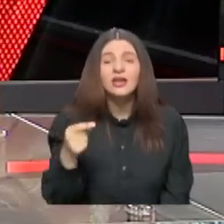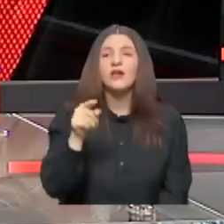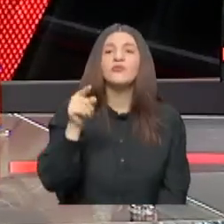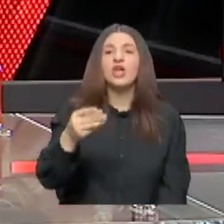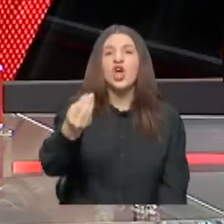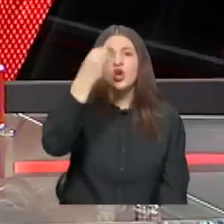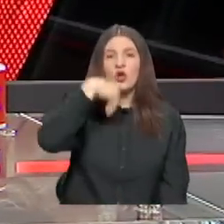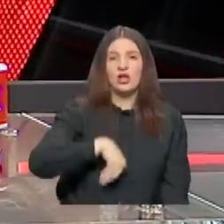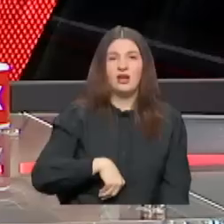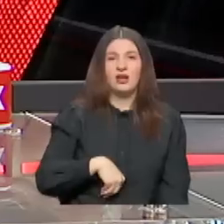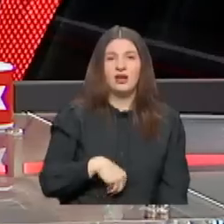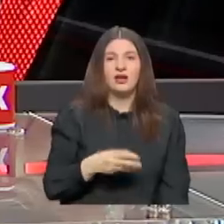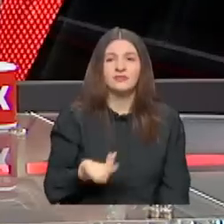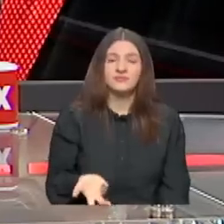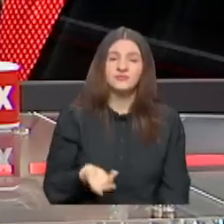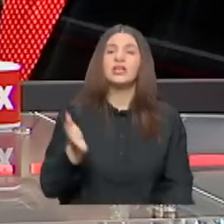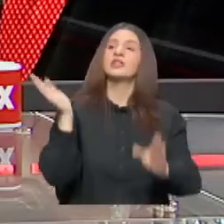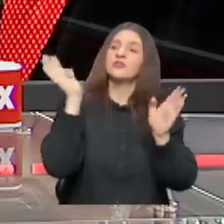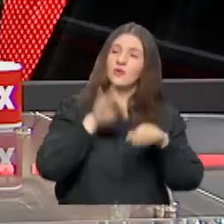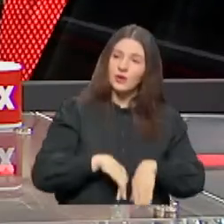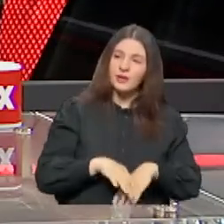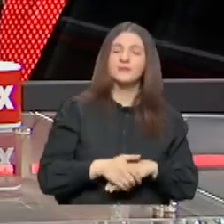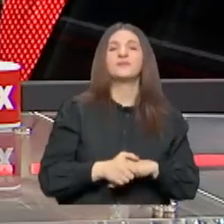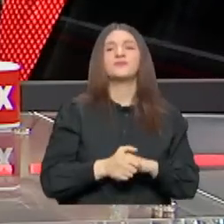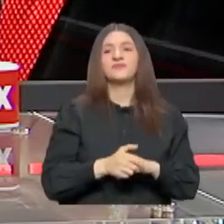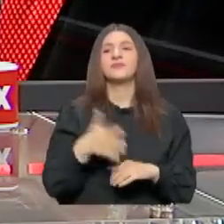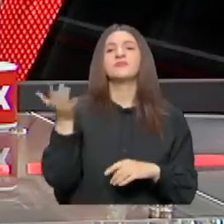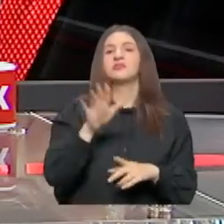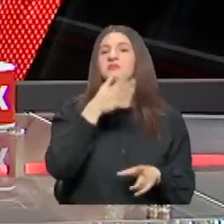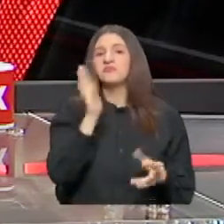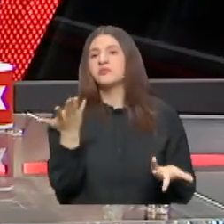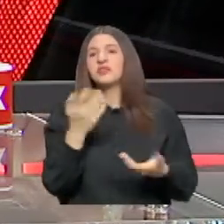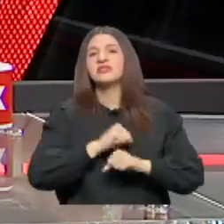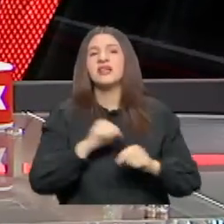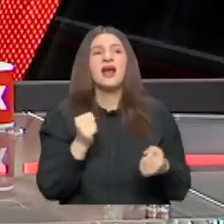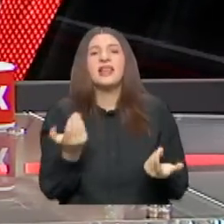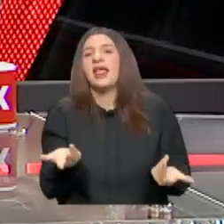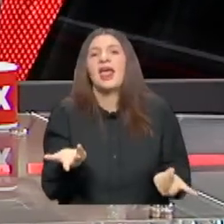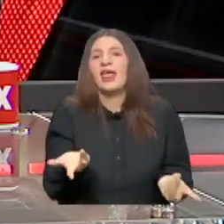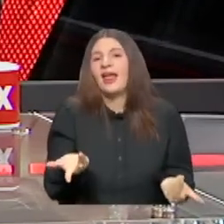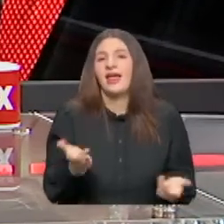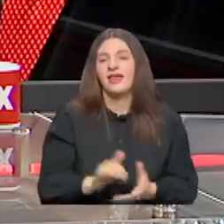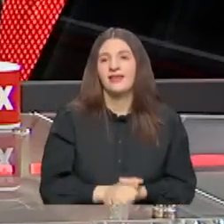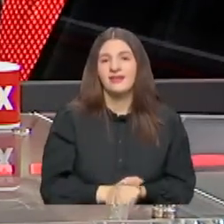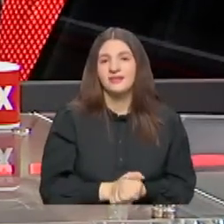Bunları yiyorlar. Sonra başka bilmiyoruz hasarı nedir.